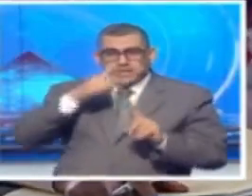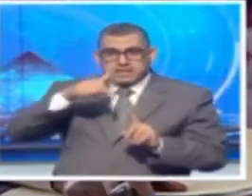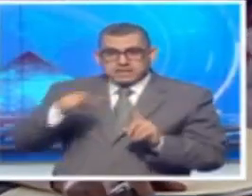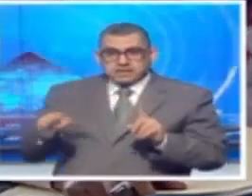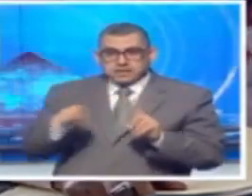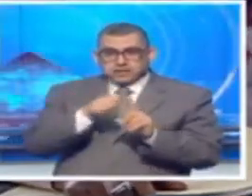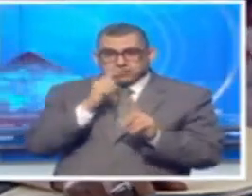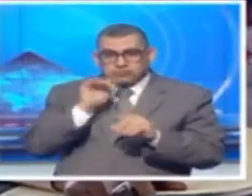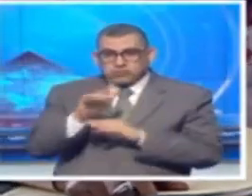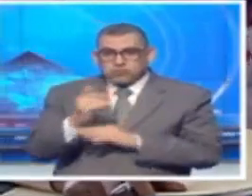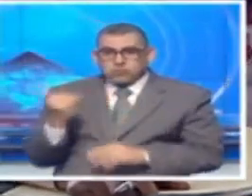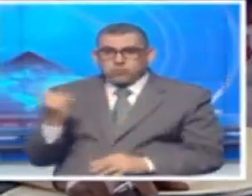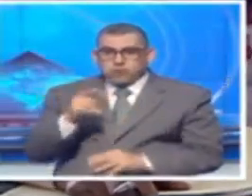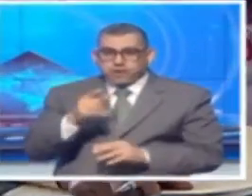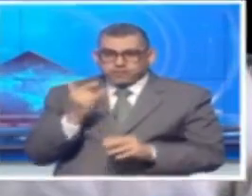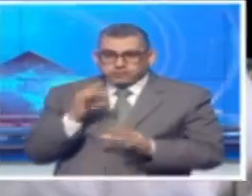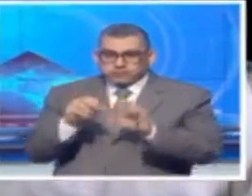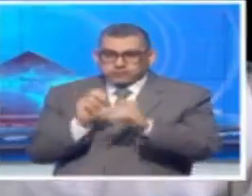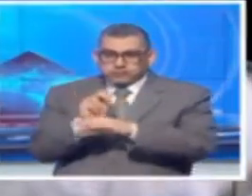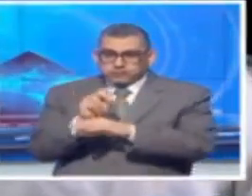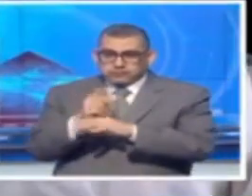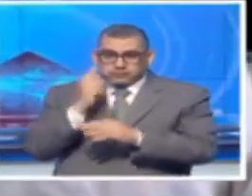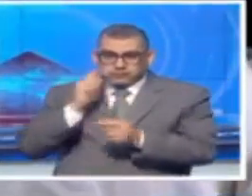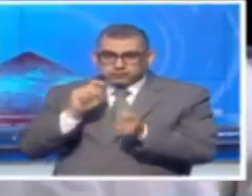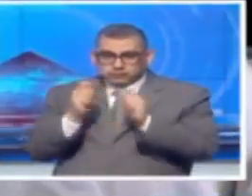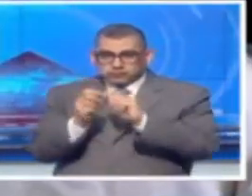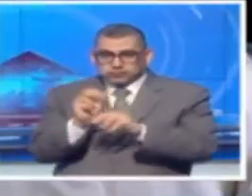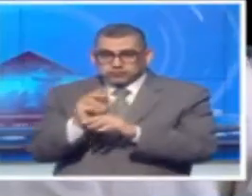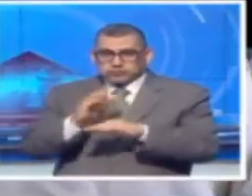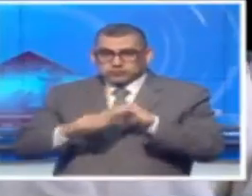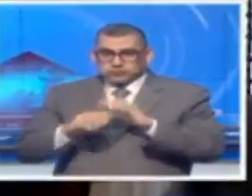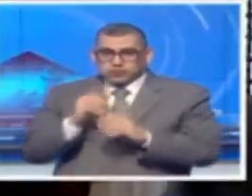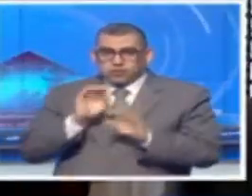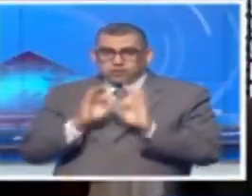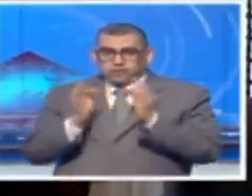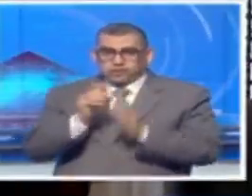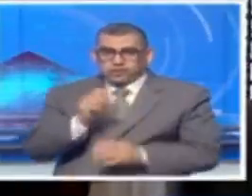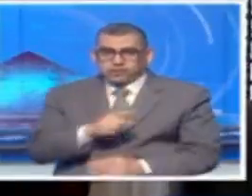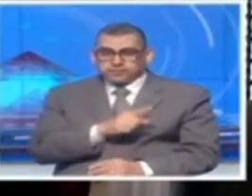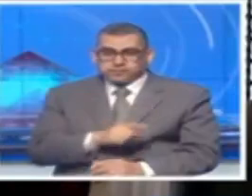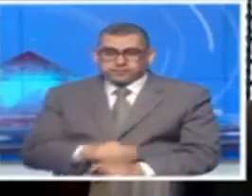6 سنوات لما لها من أهمية في التأثير على شخصية الفرد.